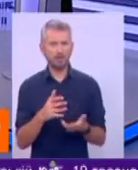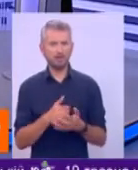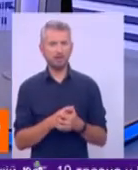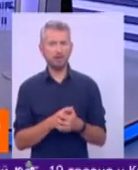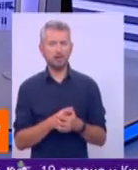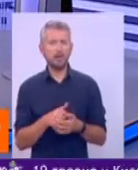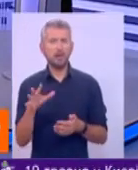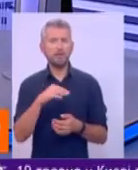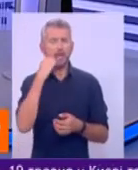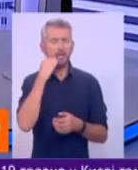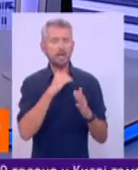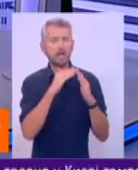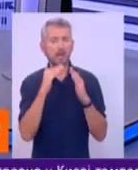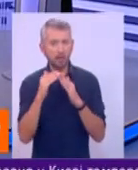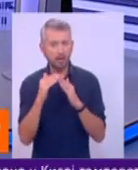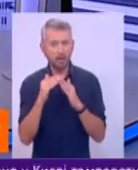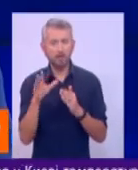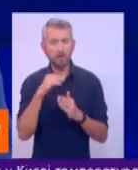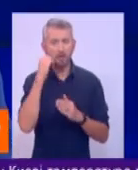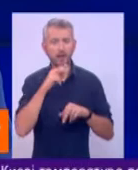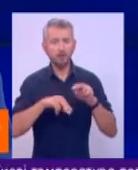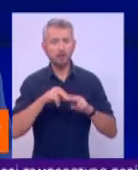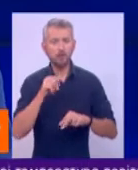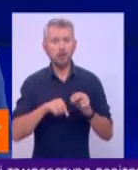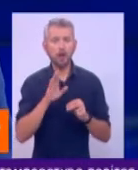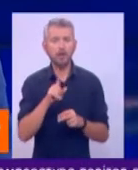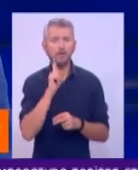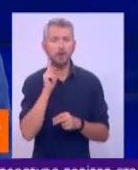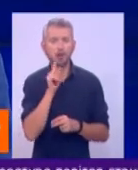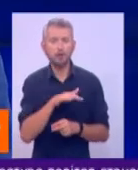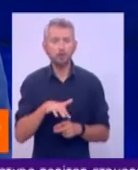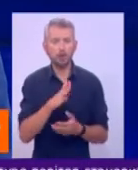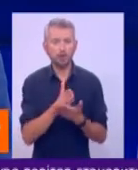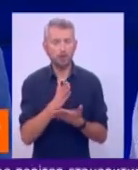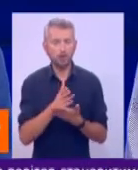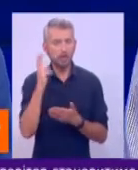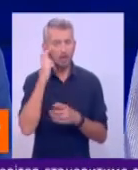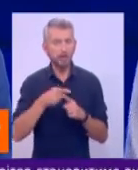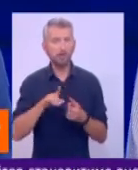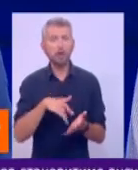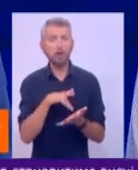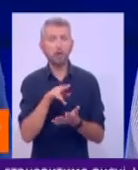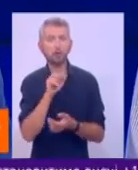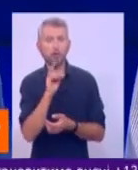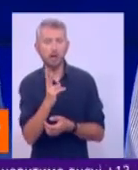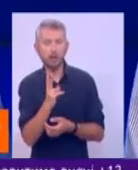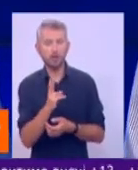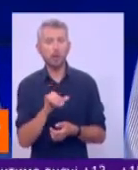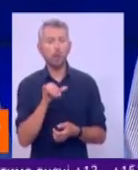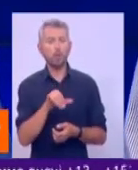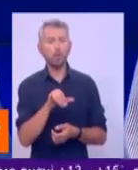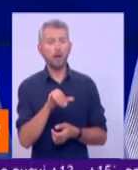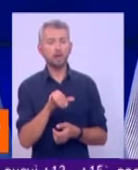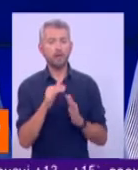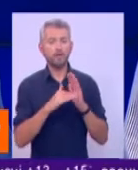Коммуникация, все. Все старые дома, все старая застройка, она в зеленых зонах находится. Да. Киев – это город-парк. У вас